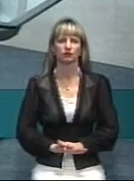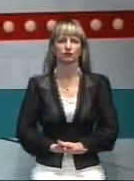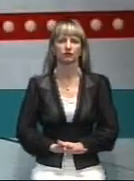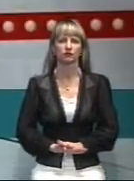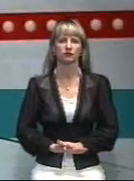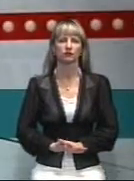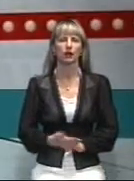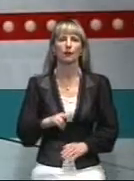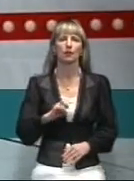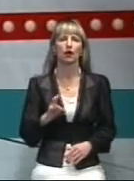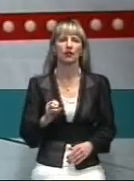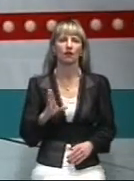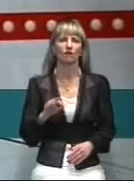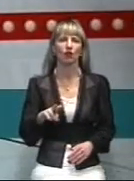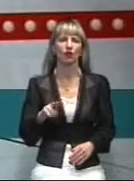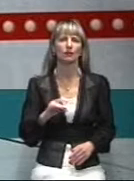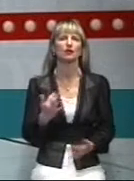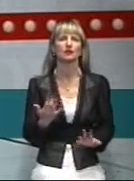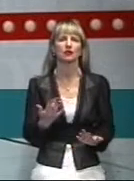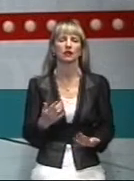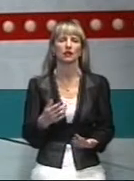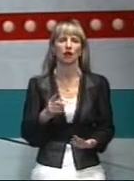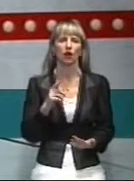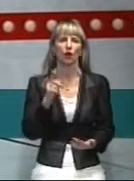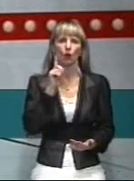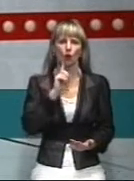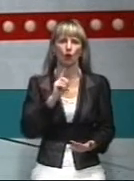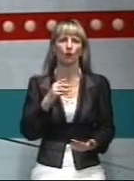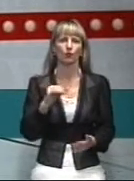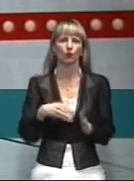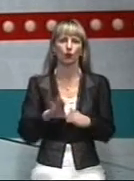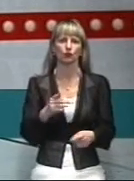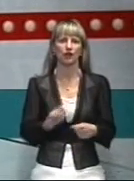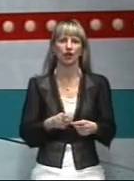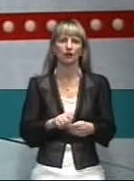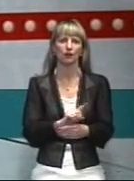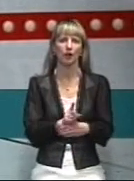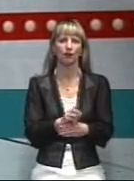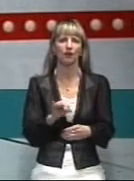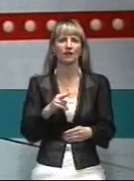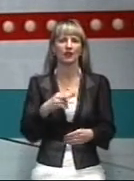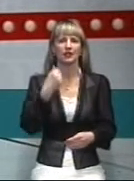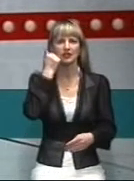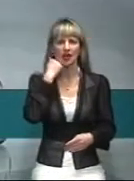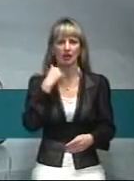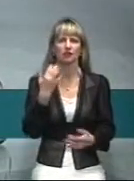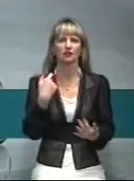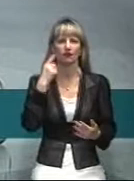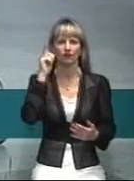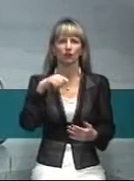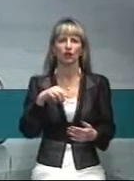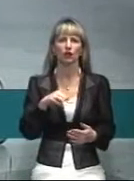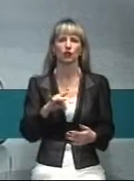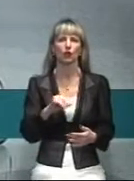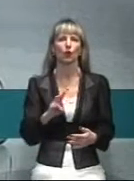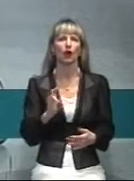Пане Володимир, а наскільки ефективні ці радари, на відміну від старих, якщо вони були, звісно? Ну, наскільки мені відомо, трукам це